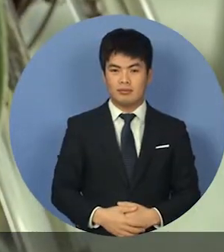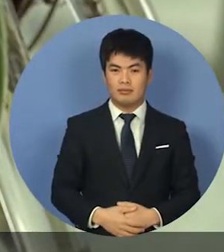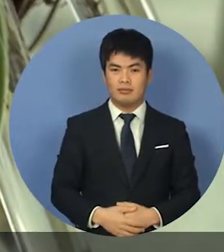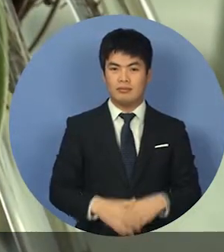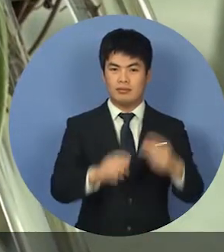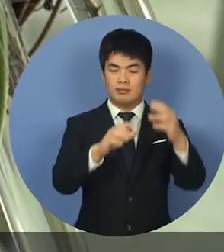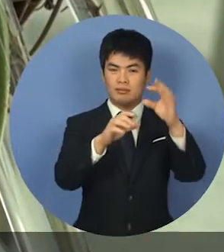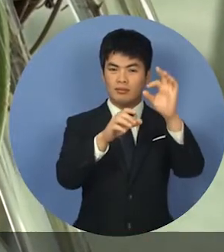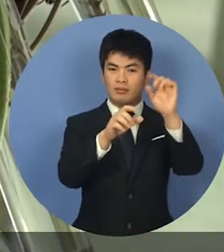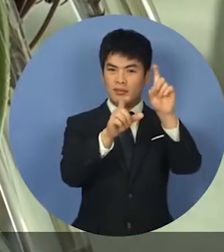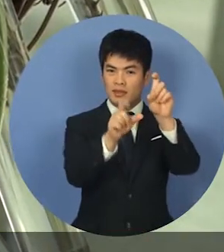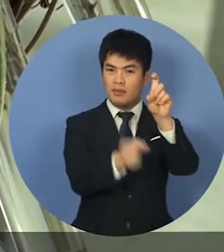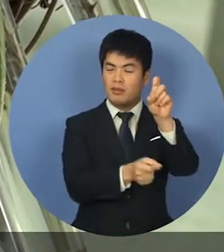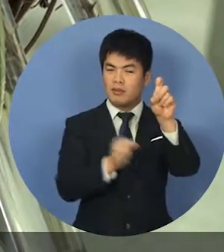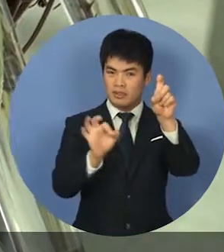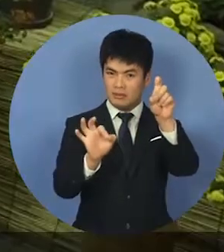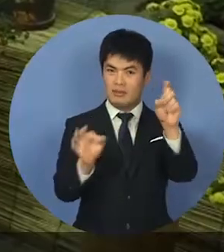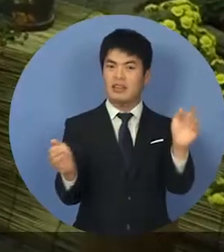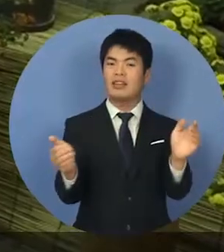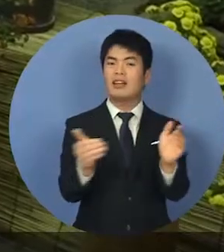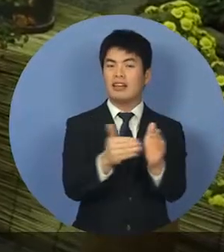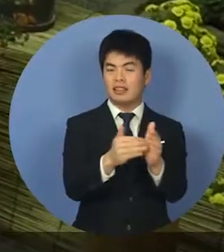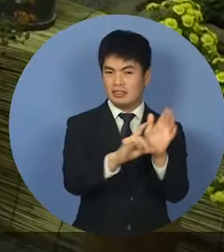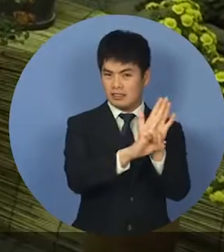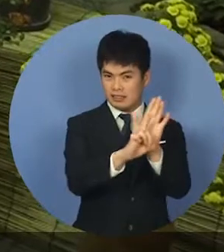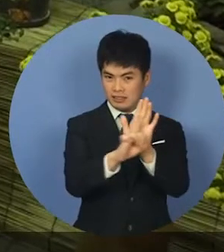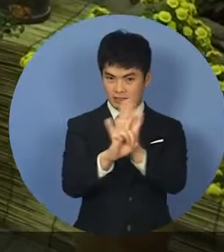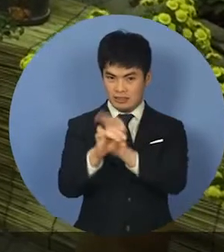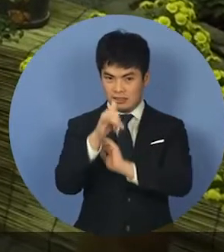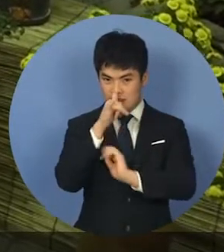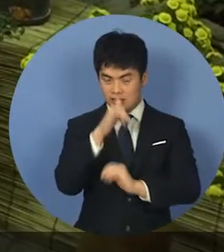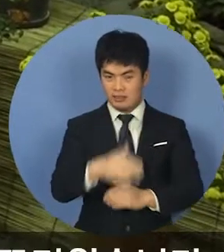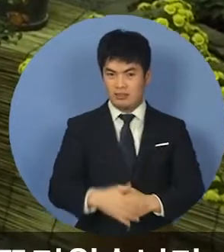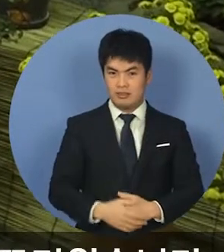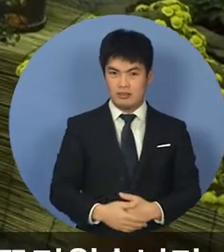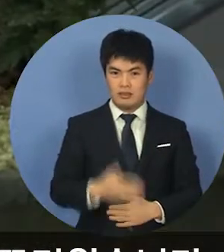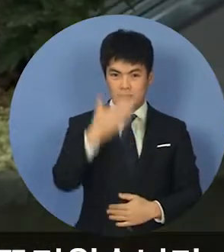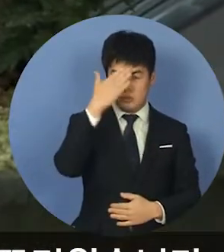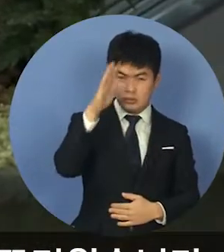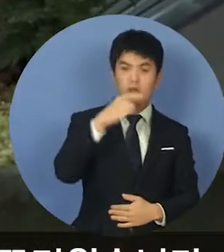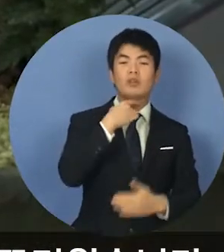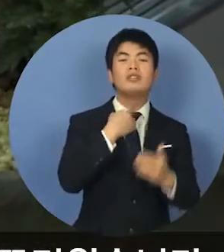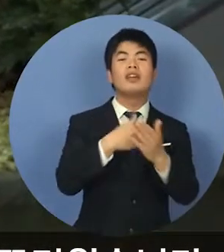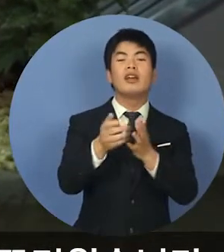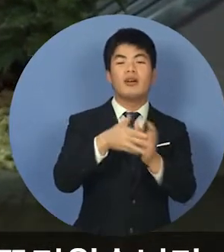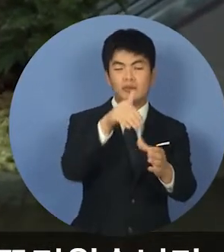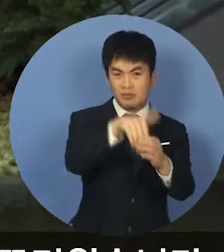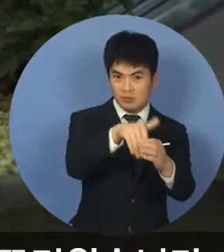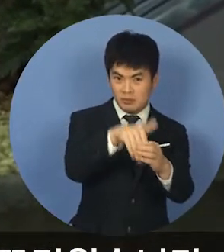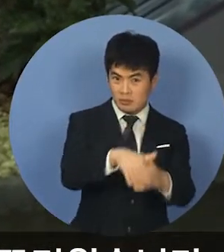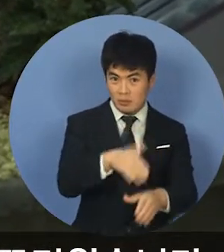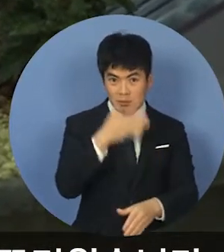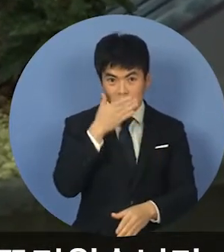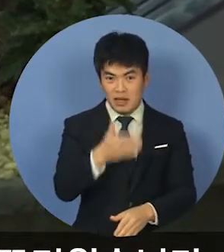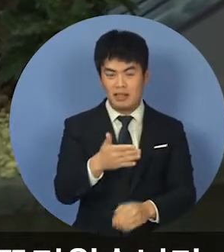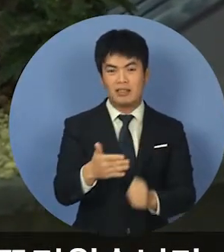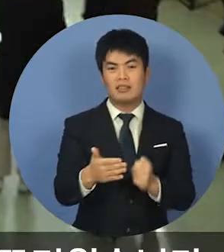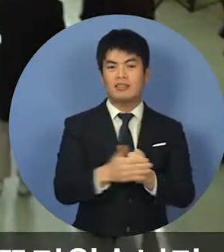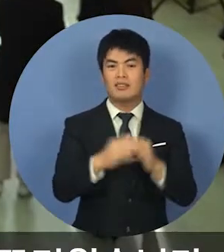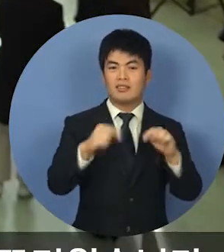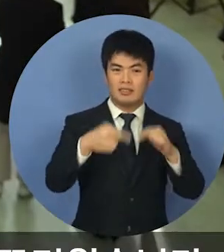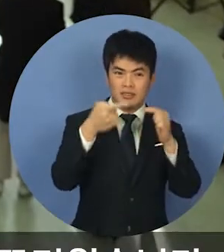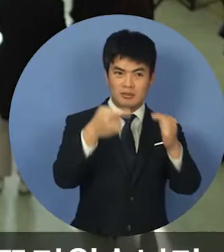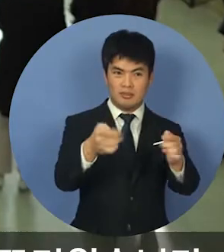오는 10일까지 열리는 국화 전시회는 작품 감상뿐만 아니라 무료로 화분 심기 체험도 준비되어 있어 행사장을